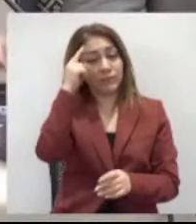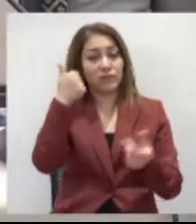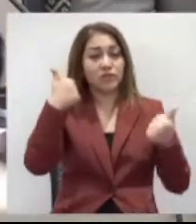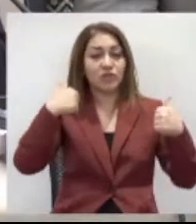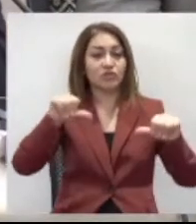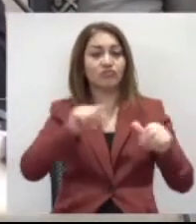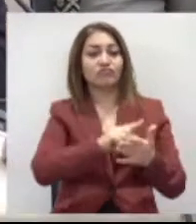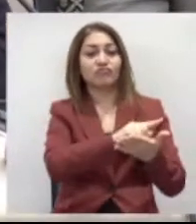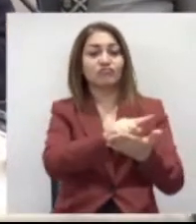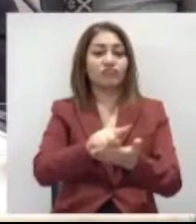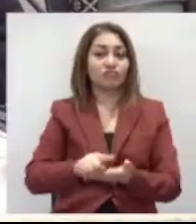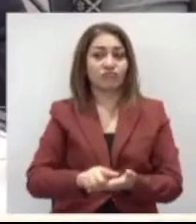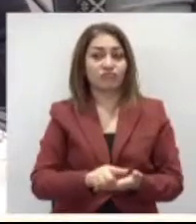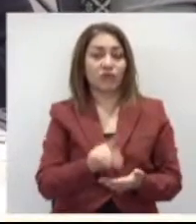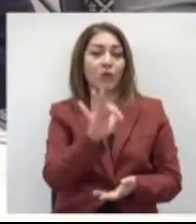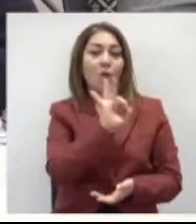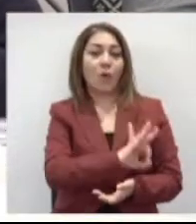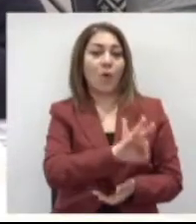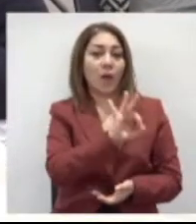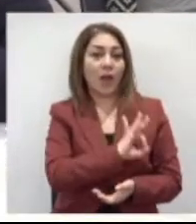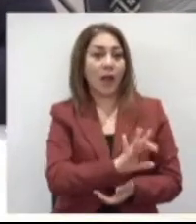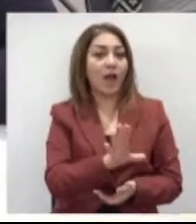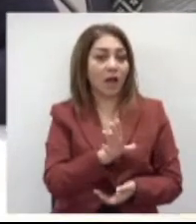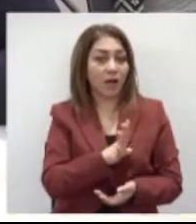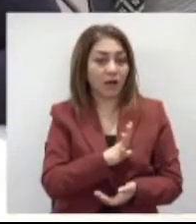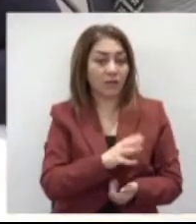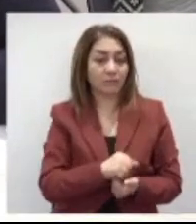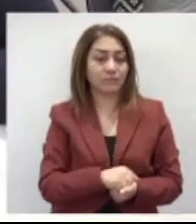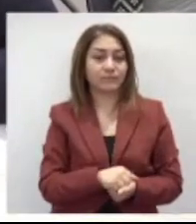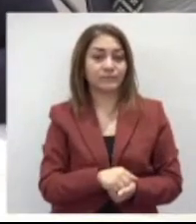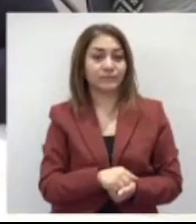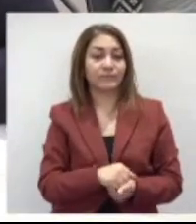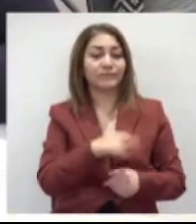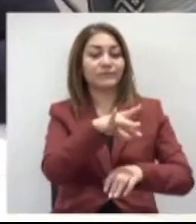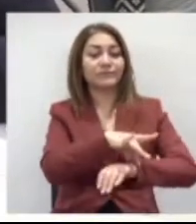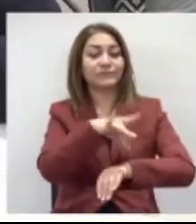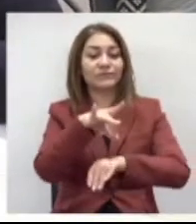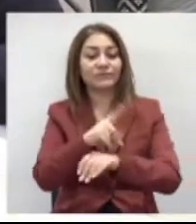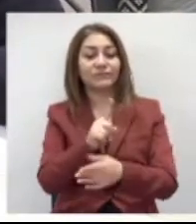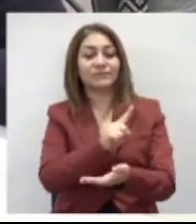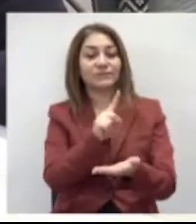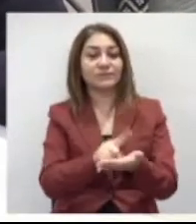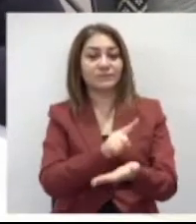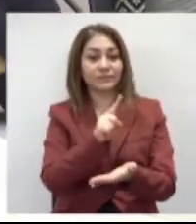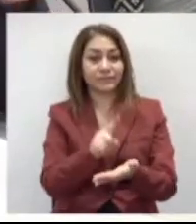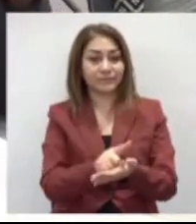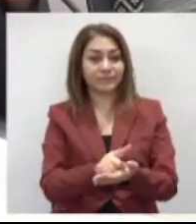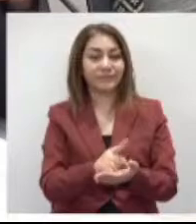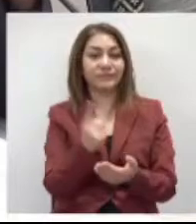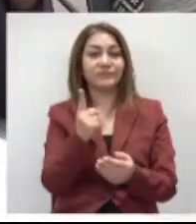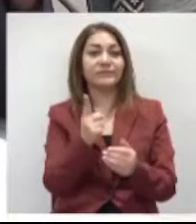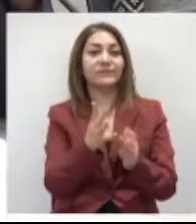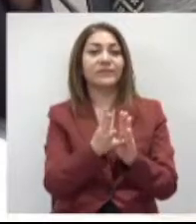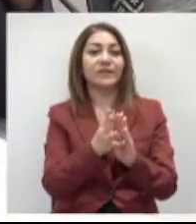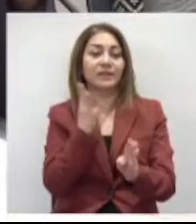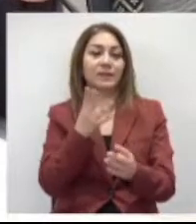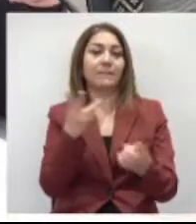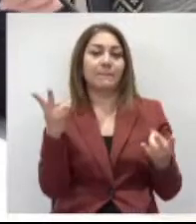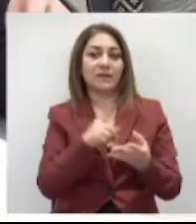շուրջ, որ տեղի ունեցավ, ինքը օգտակար էր այն իմաստով, որ մենք նախանշեցինք, թե ինչ հարցեր են, որ այսպես առաջնահերթ պետք է